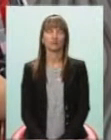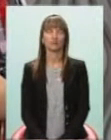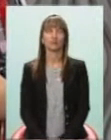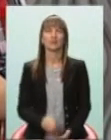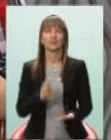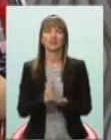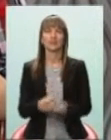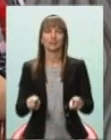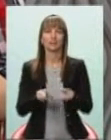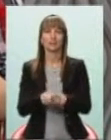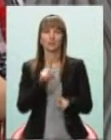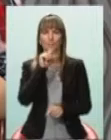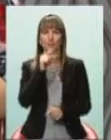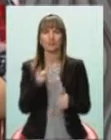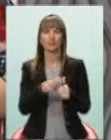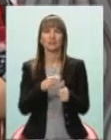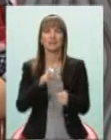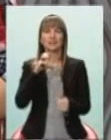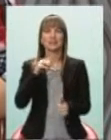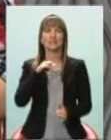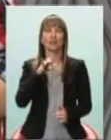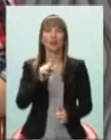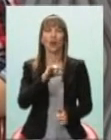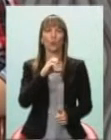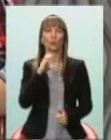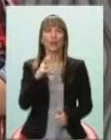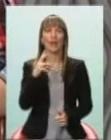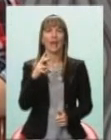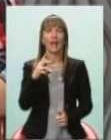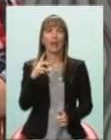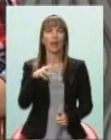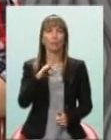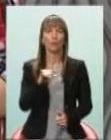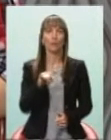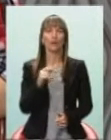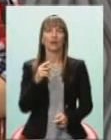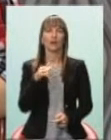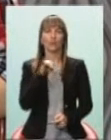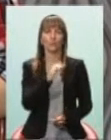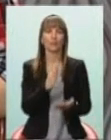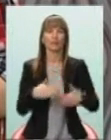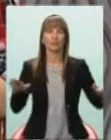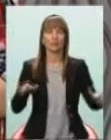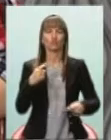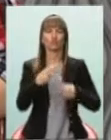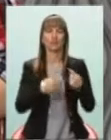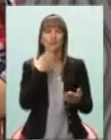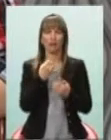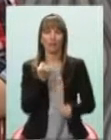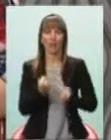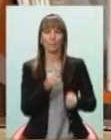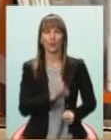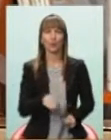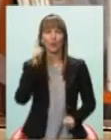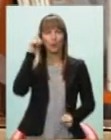Є такі ще птахи також, як страус ему, у якого також є крила, але він через свої міцні ноги він може тільки бігати. Тобто також